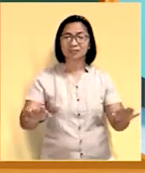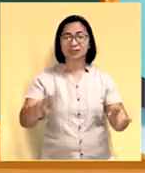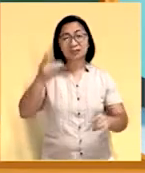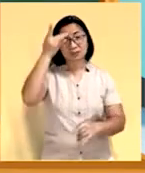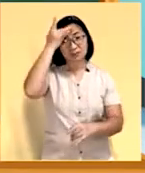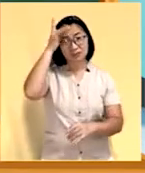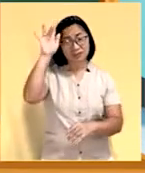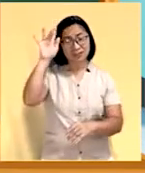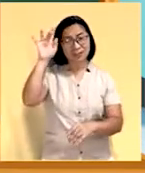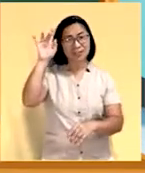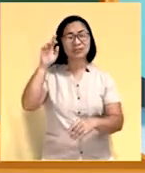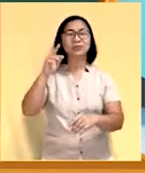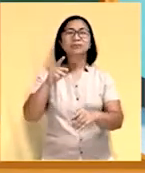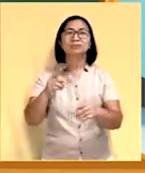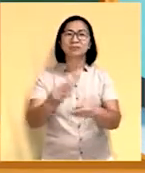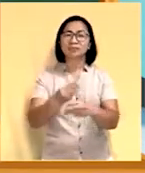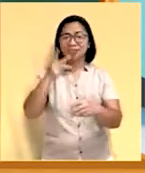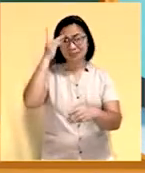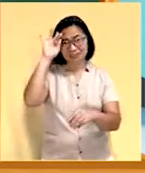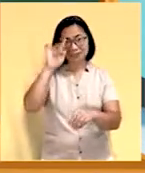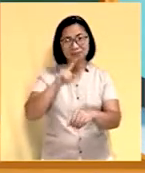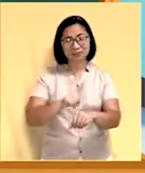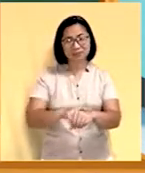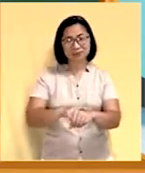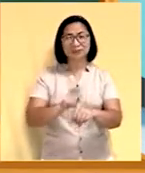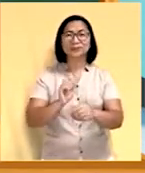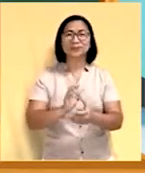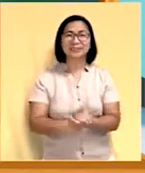it's Mathalino time!